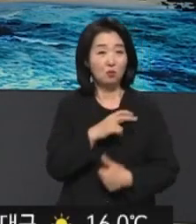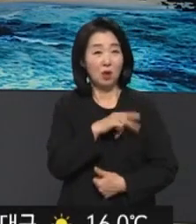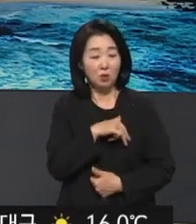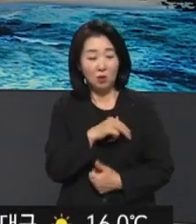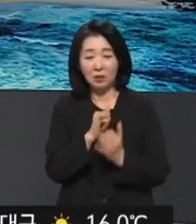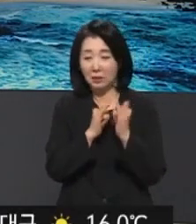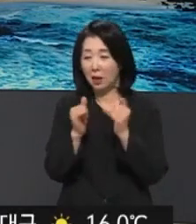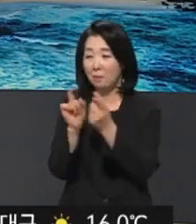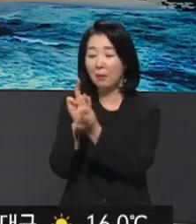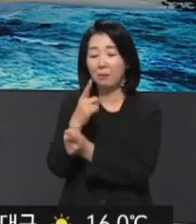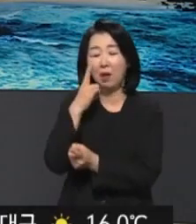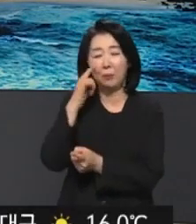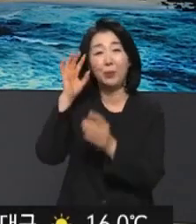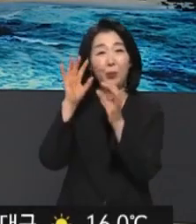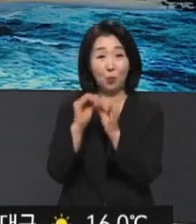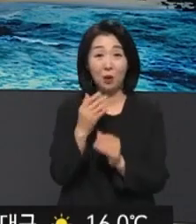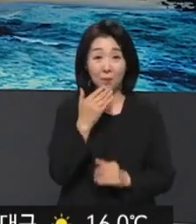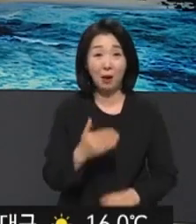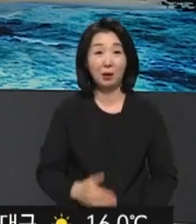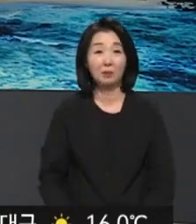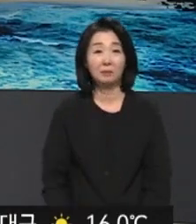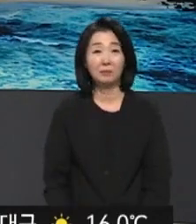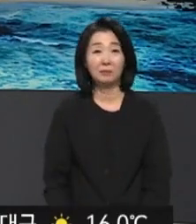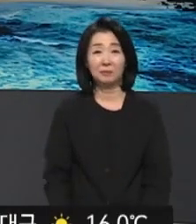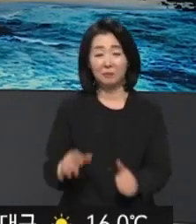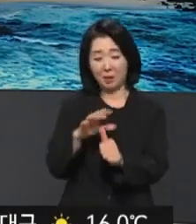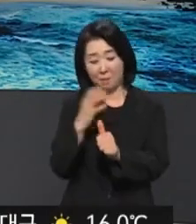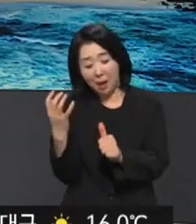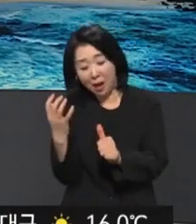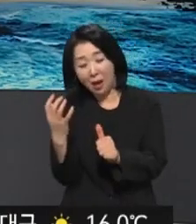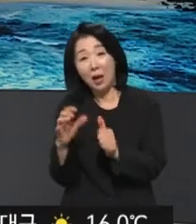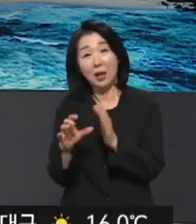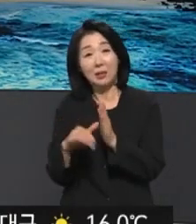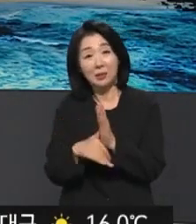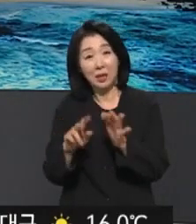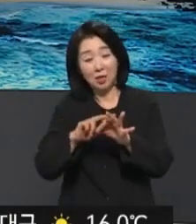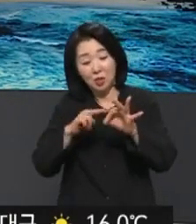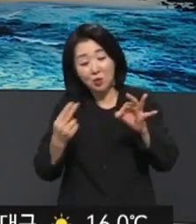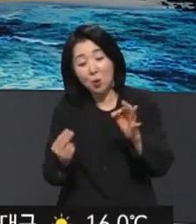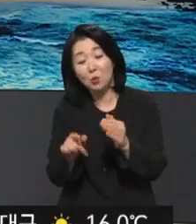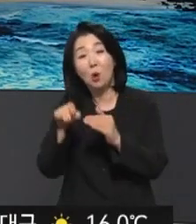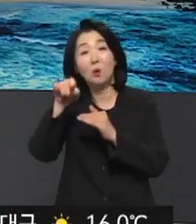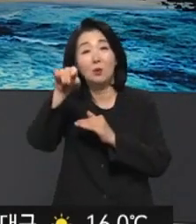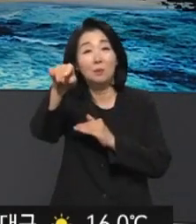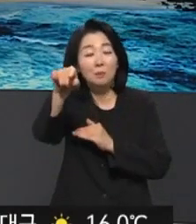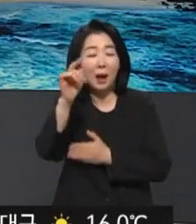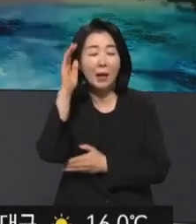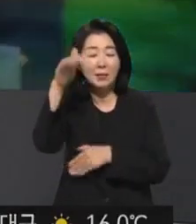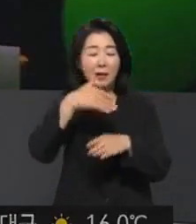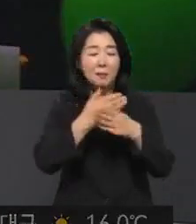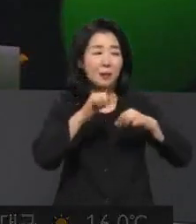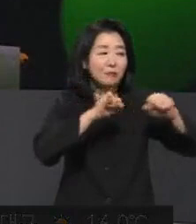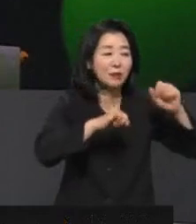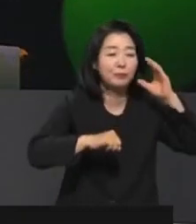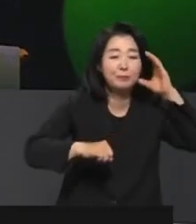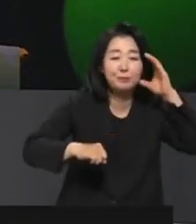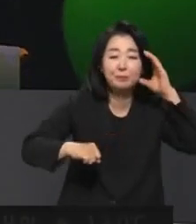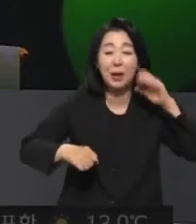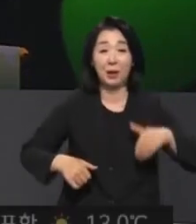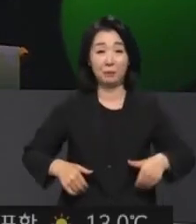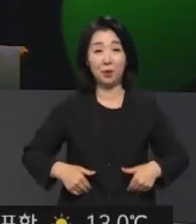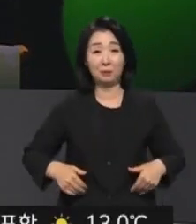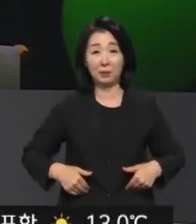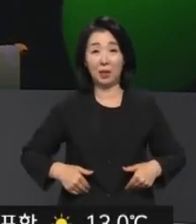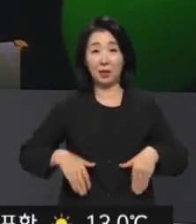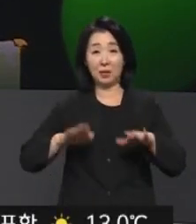이야기를 들어보면 공감하고는 합니다. 여기서 벗어나려면 여의도 밖 이야기를 부지런히 듣고 다니는 수밖에 없겠죠.